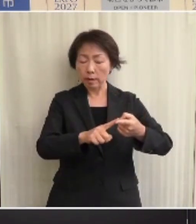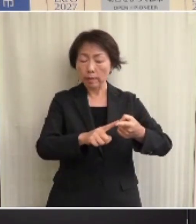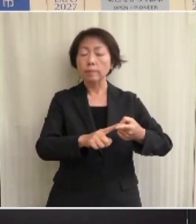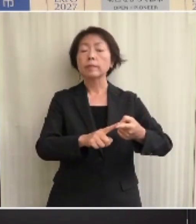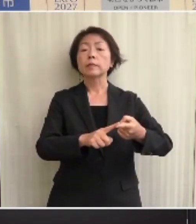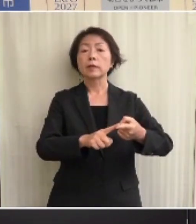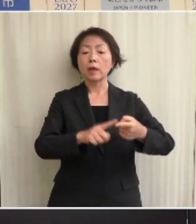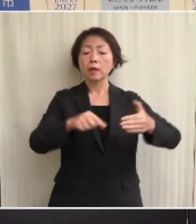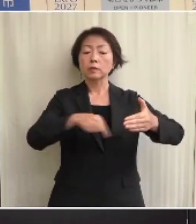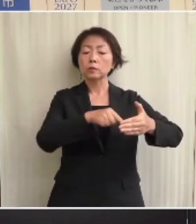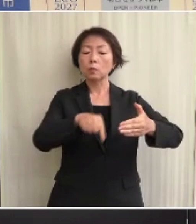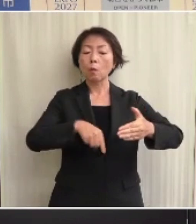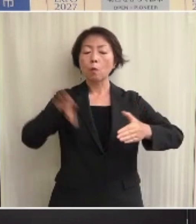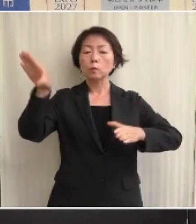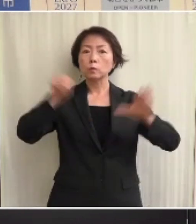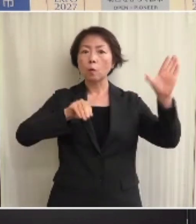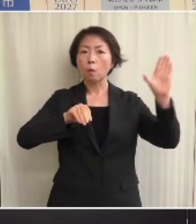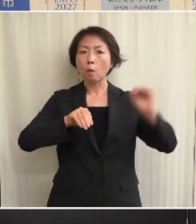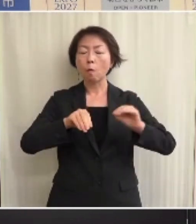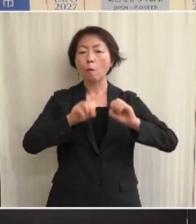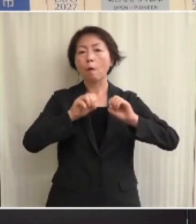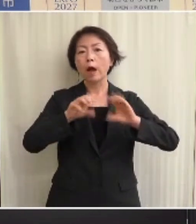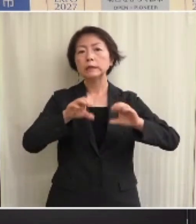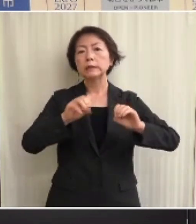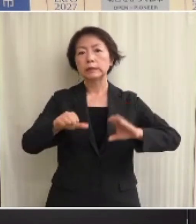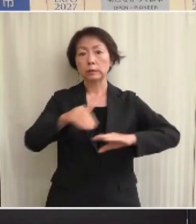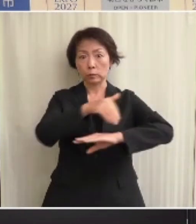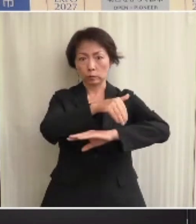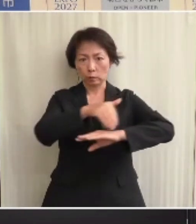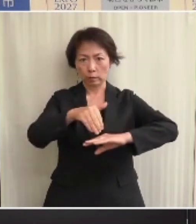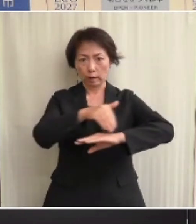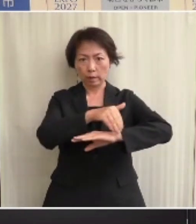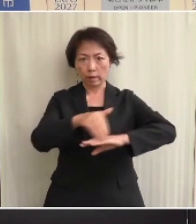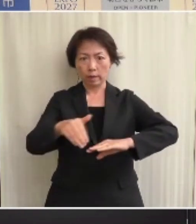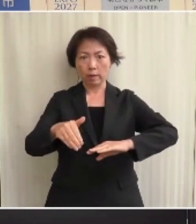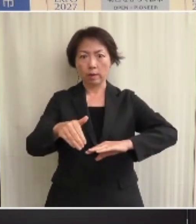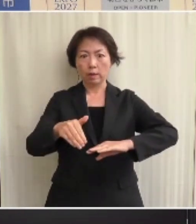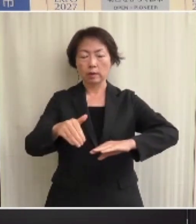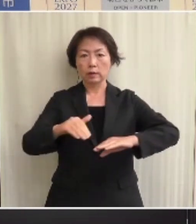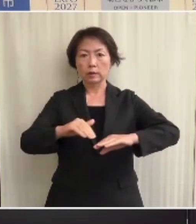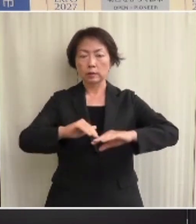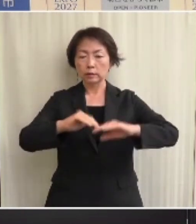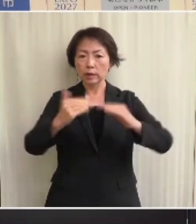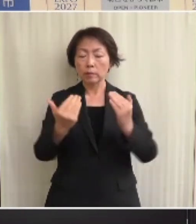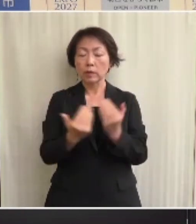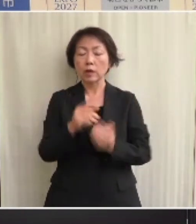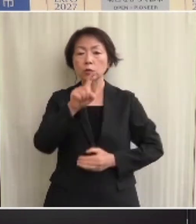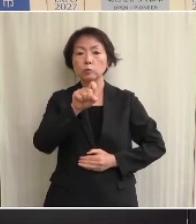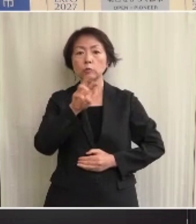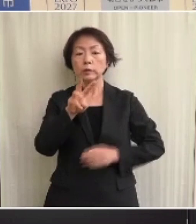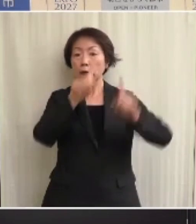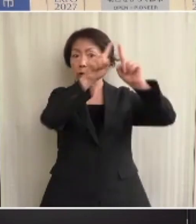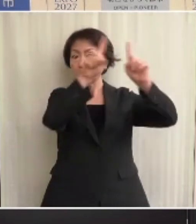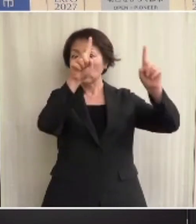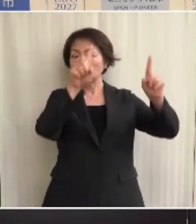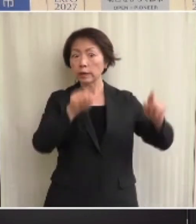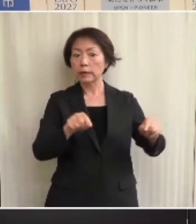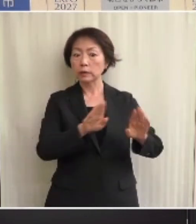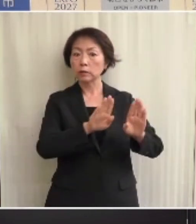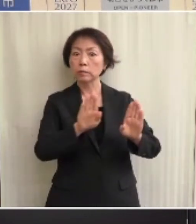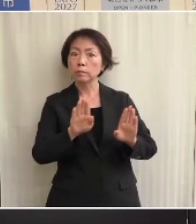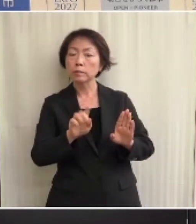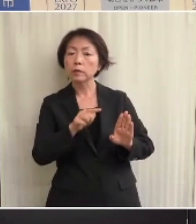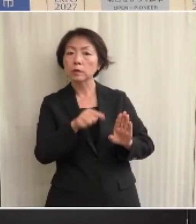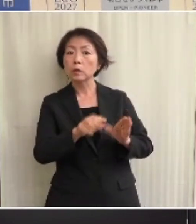時内容を発信、情報を発信いたします。計13枚のサイネージを組み合わ